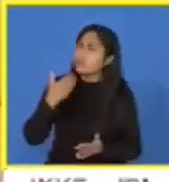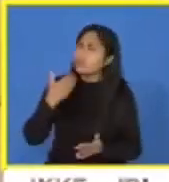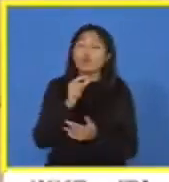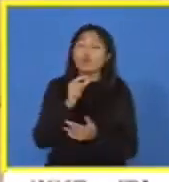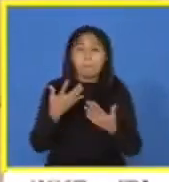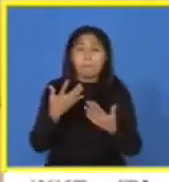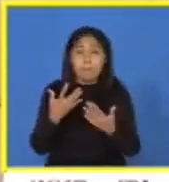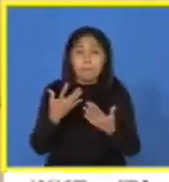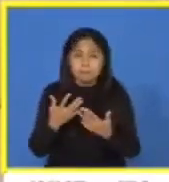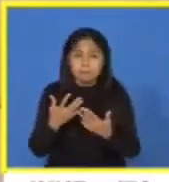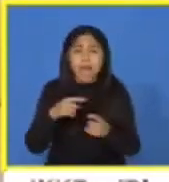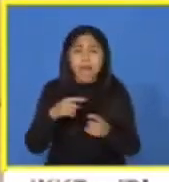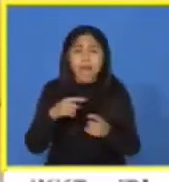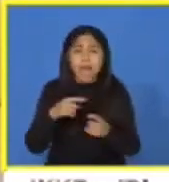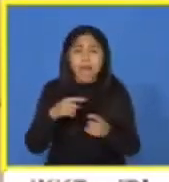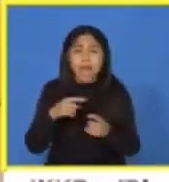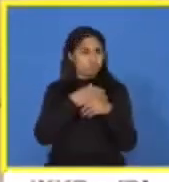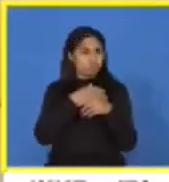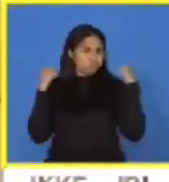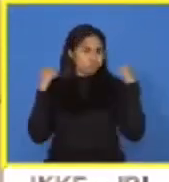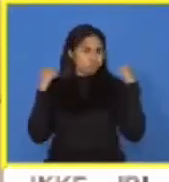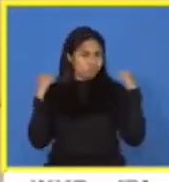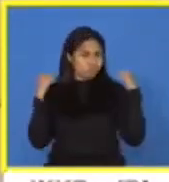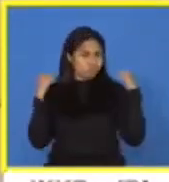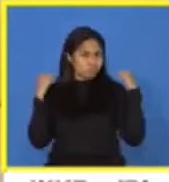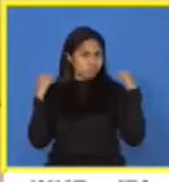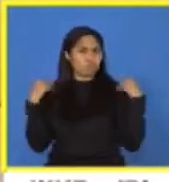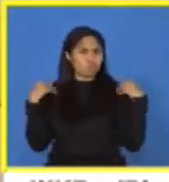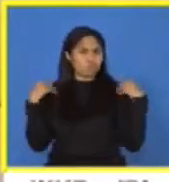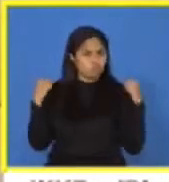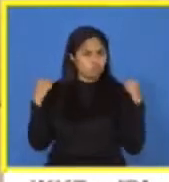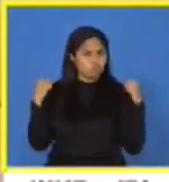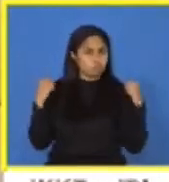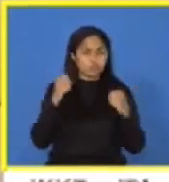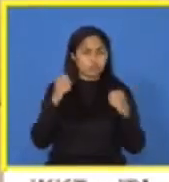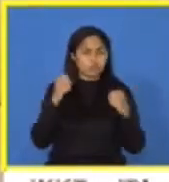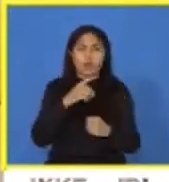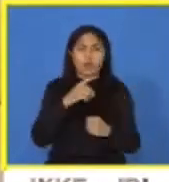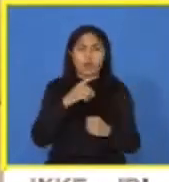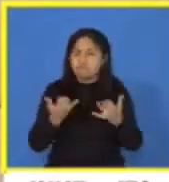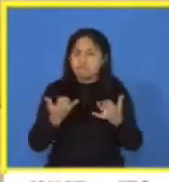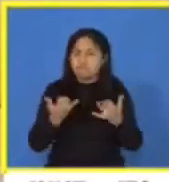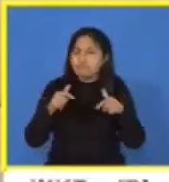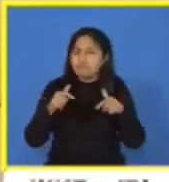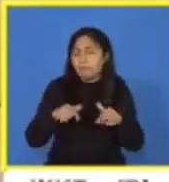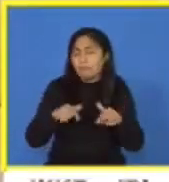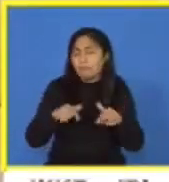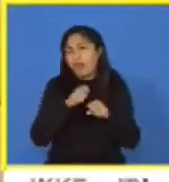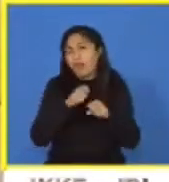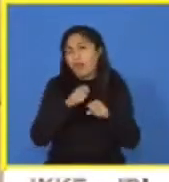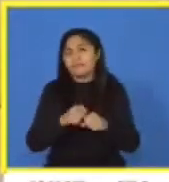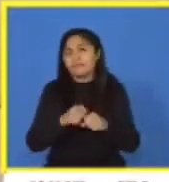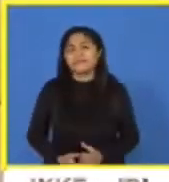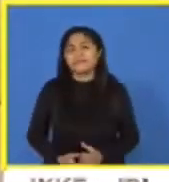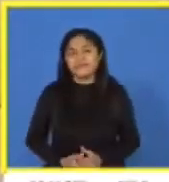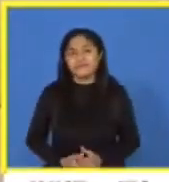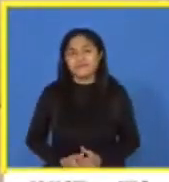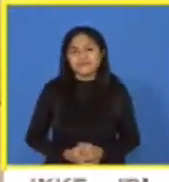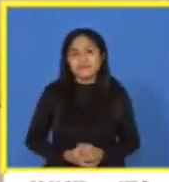menambah daya tahan tubuh atau kekebalan tubuh. Itu yang sementara kami lakukan, Pak John. Jadi untuk pemerintah